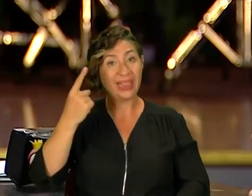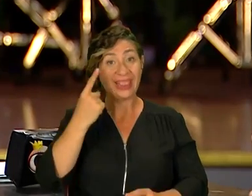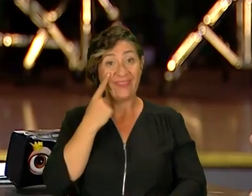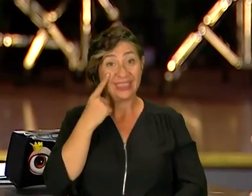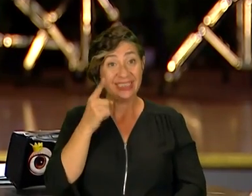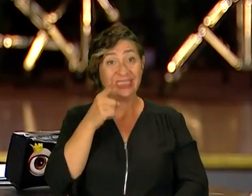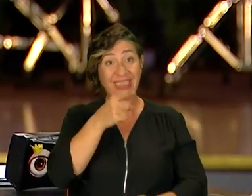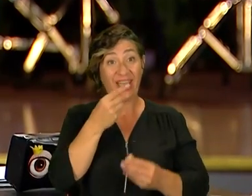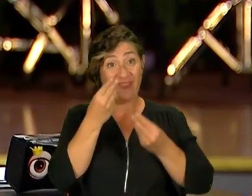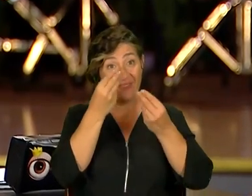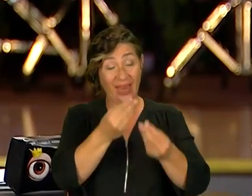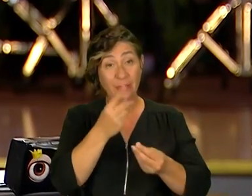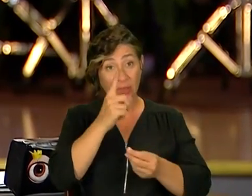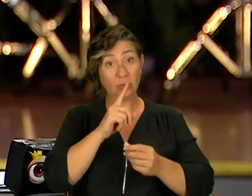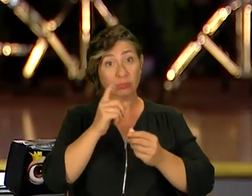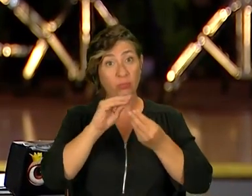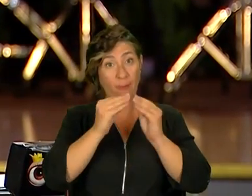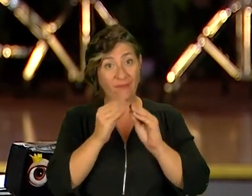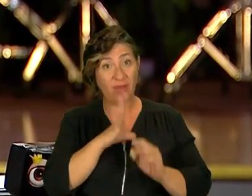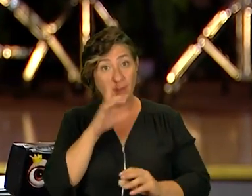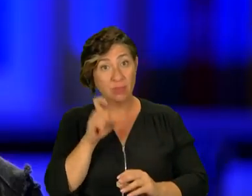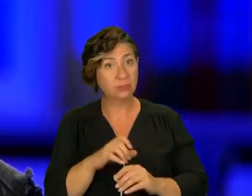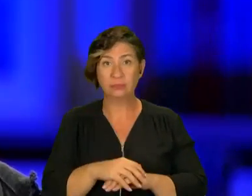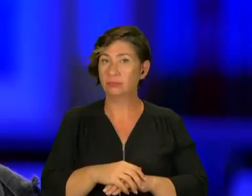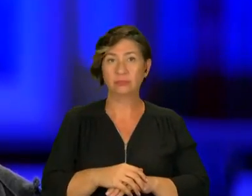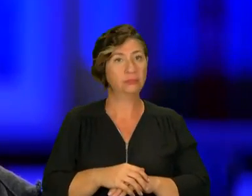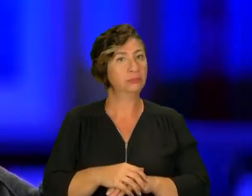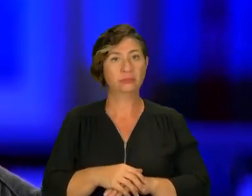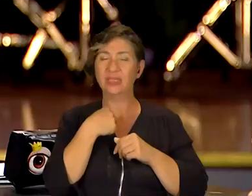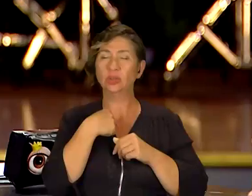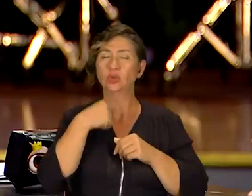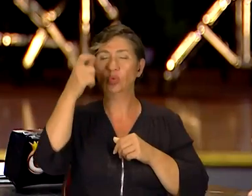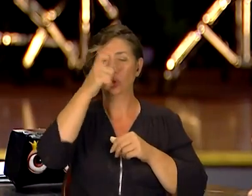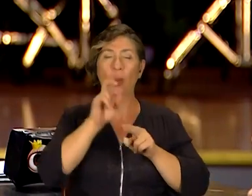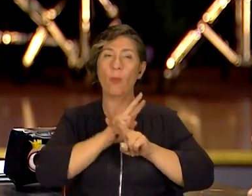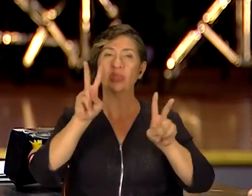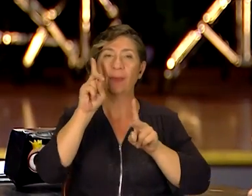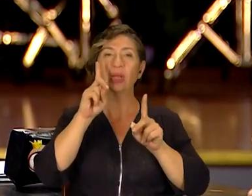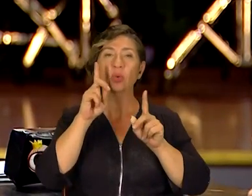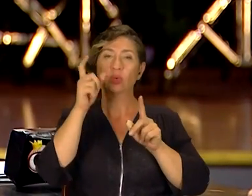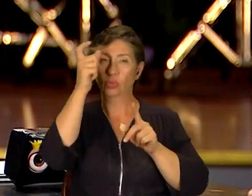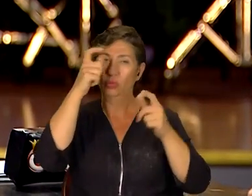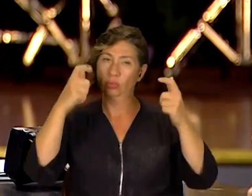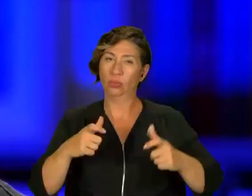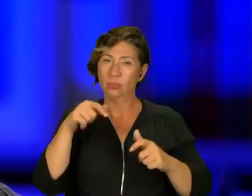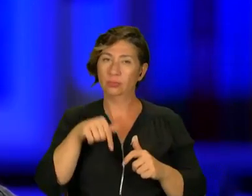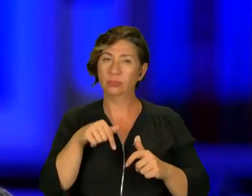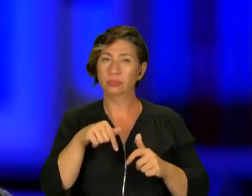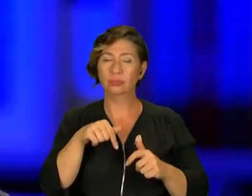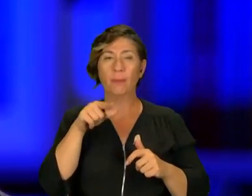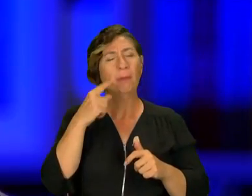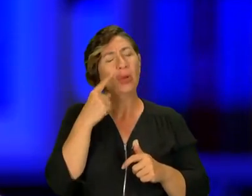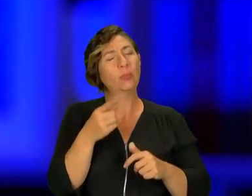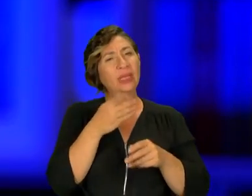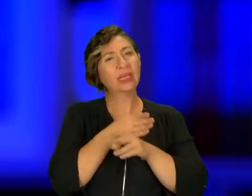Devleti'nin sana çıkardığı bir güçlük var mı? Hayır. Yok. Çünkü mesela ben bakıyorum.